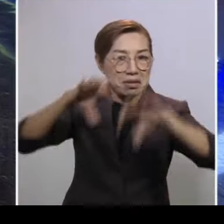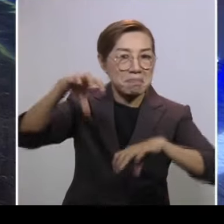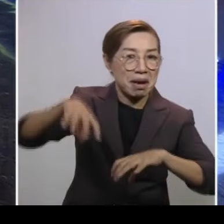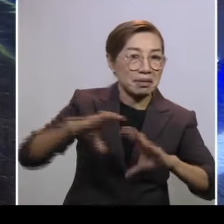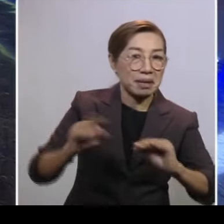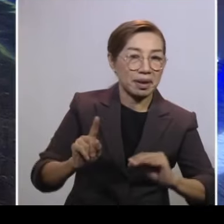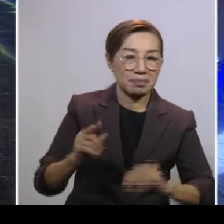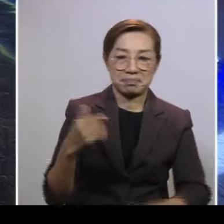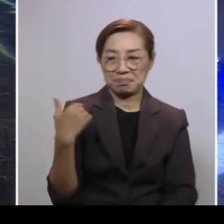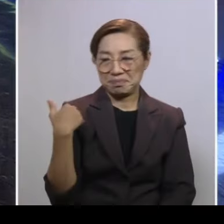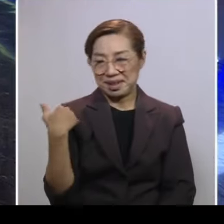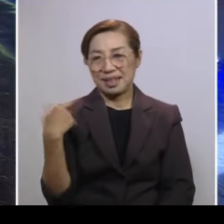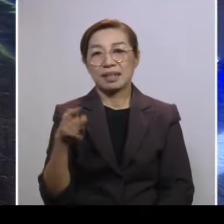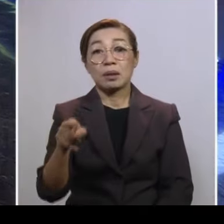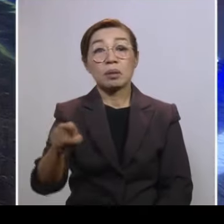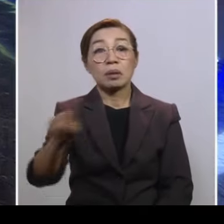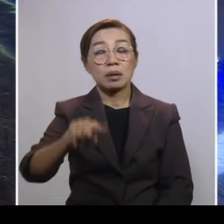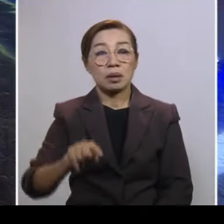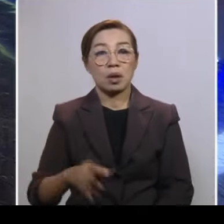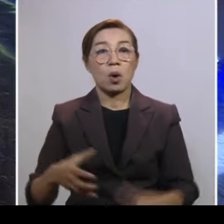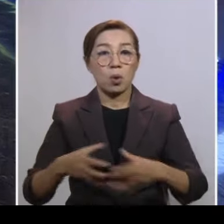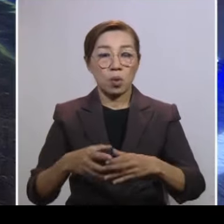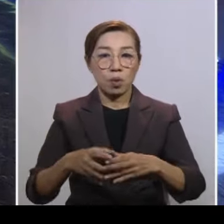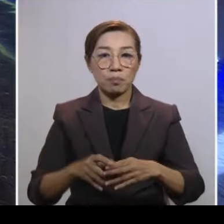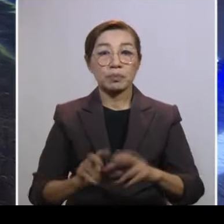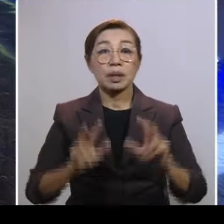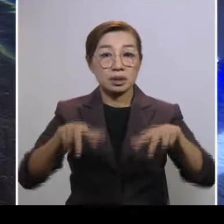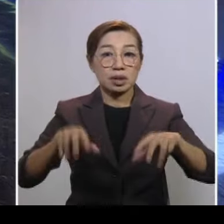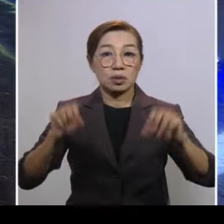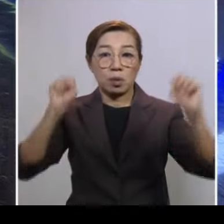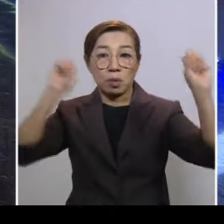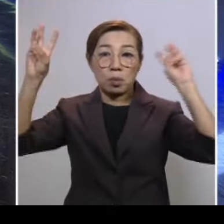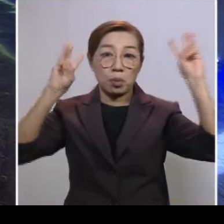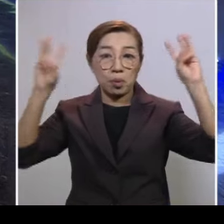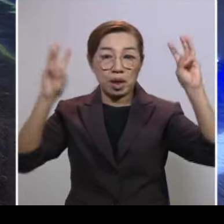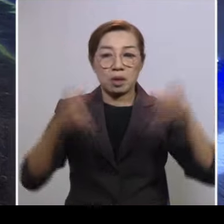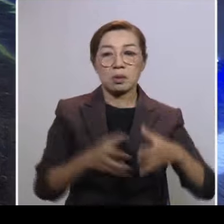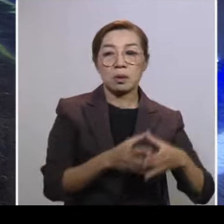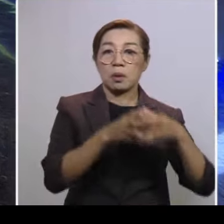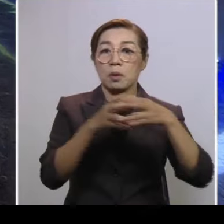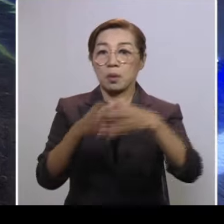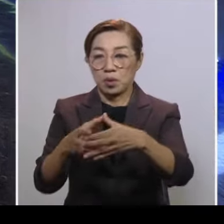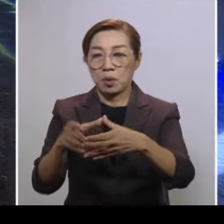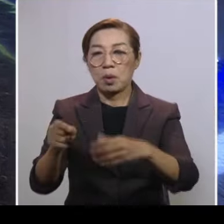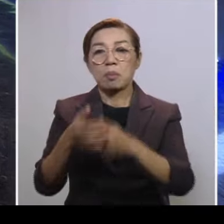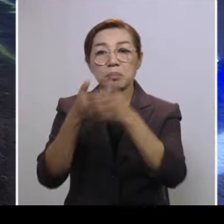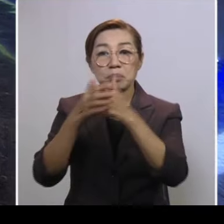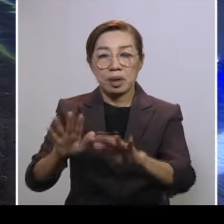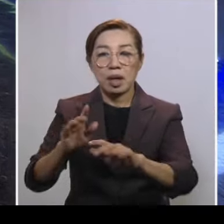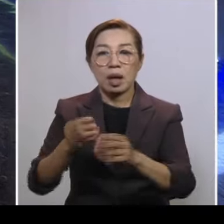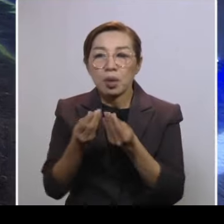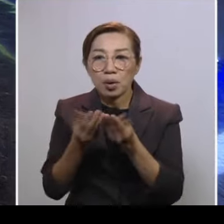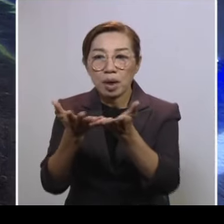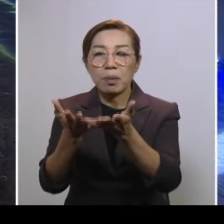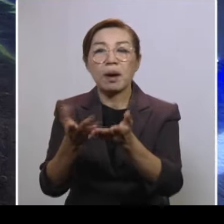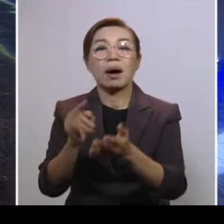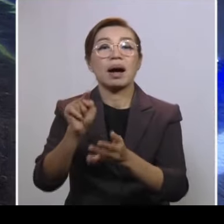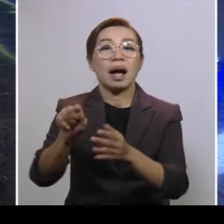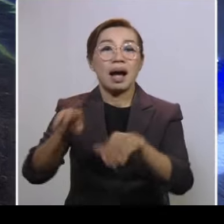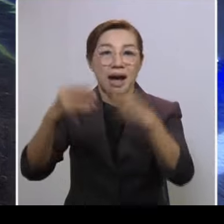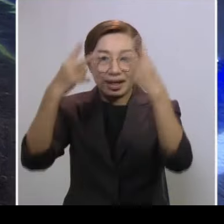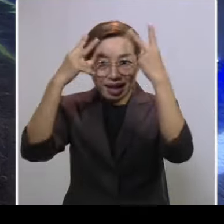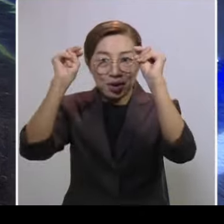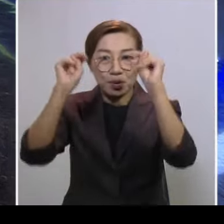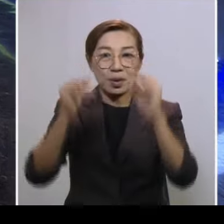เนียบก็มีสีสันเหมือนกันเพราะว่าวันนี้คณะสิงโตมังกรค่ะบุกทำเนียบไปอวยพรตรุษจีนท่านนายกรัฐมนตรีขณะที่ท่านนายก